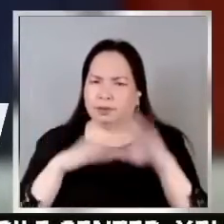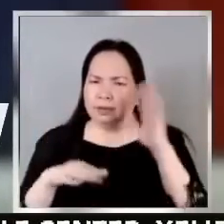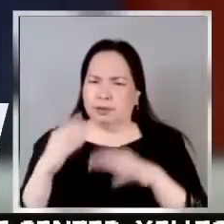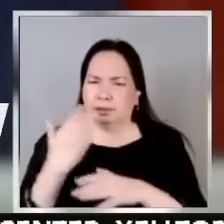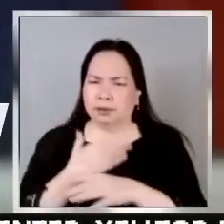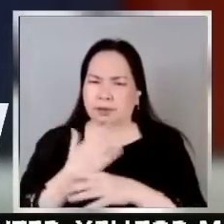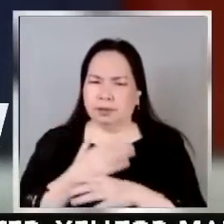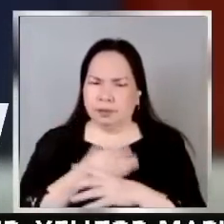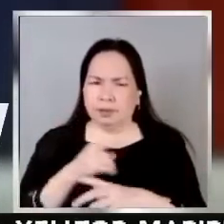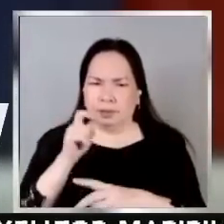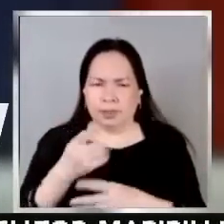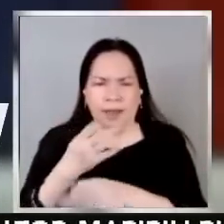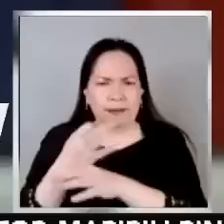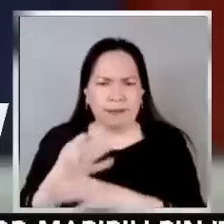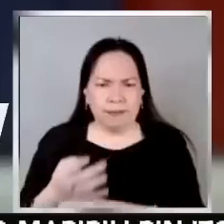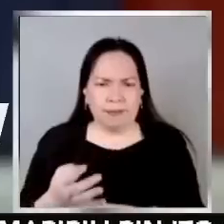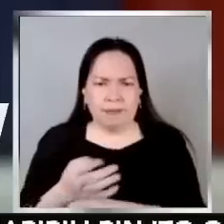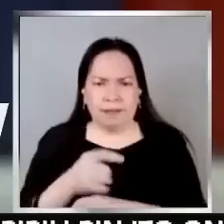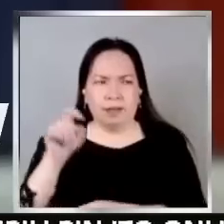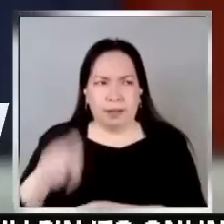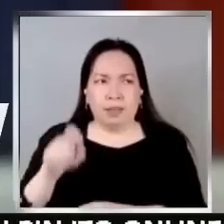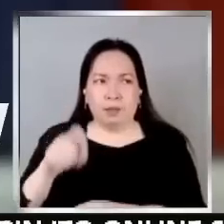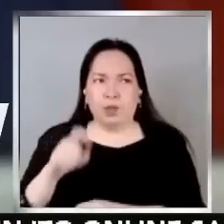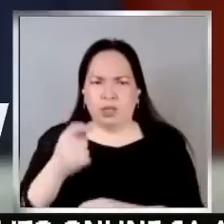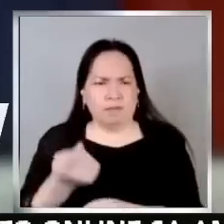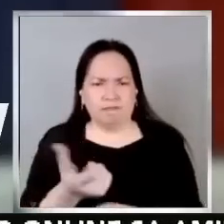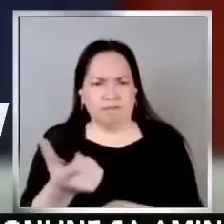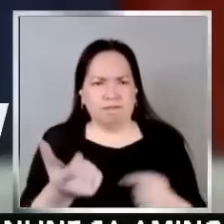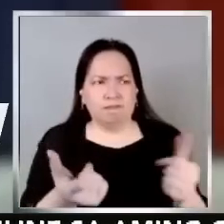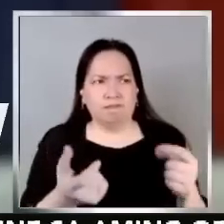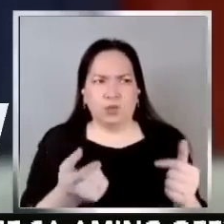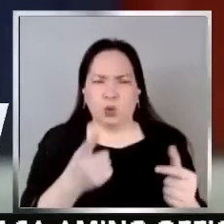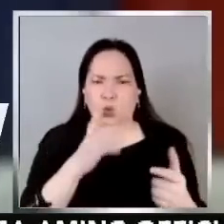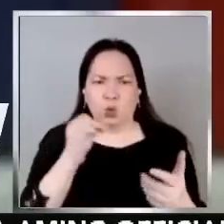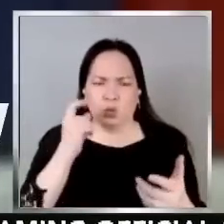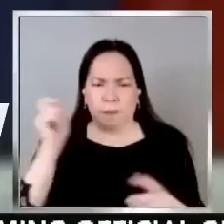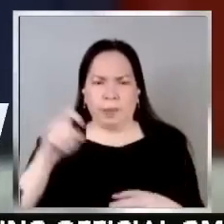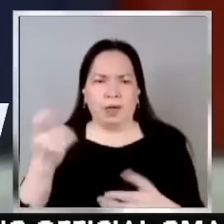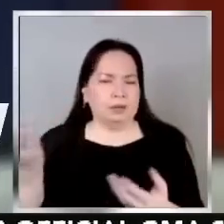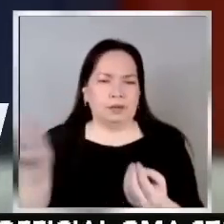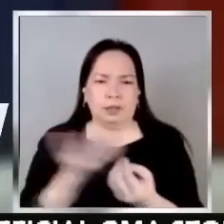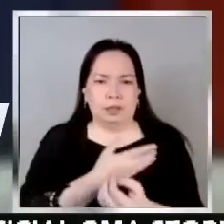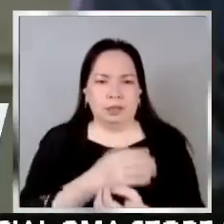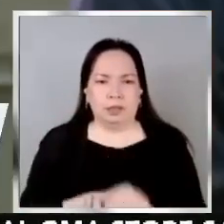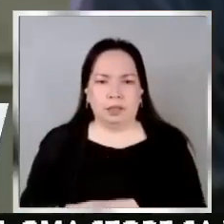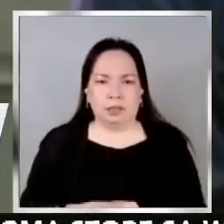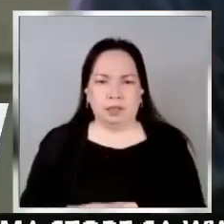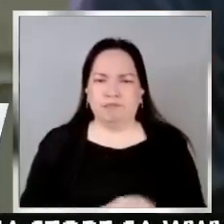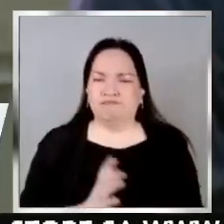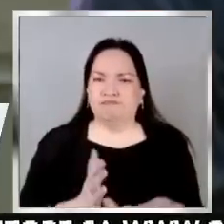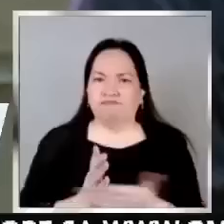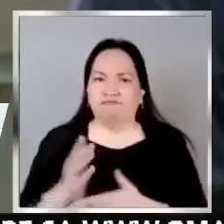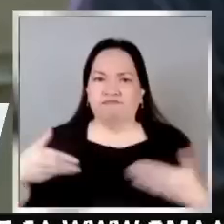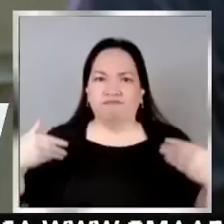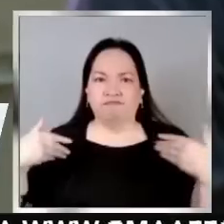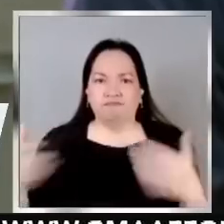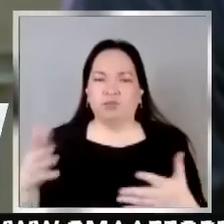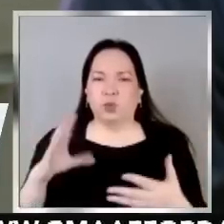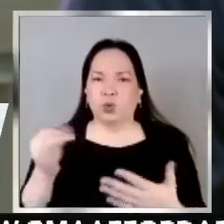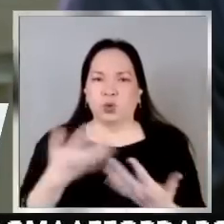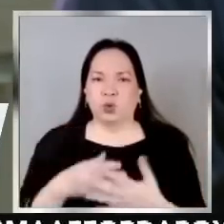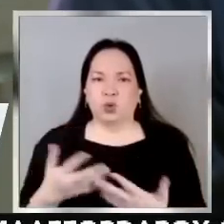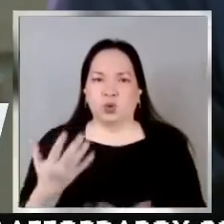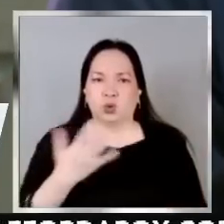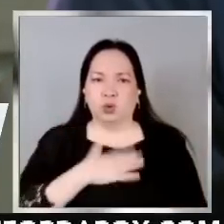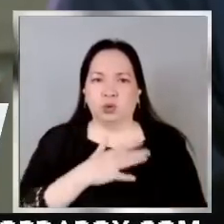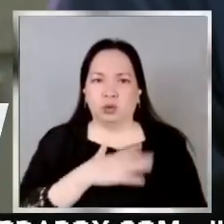Dapat kalusin dito. Dapat tanggalin na ang dapat tanggalin. Asa-kasaan natin ito. Importante rin ito, matuko yung